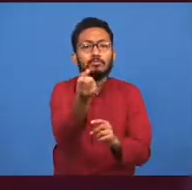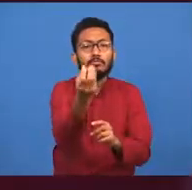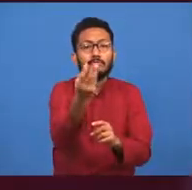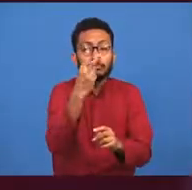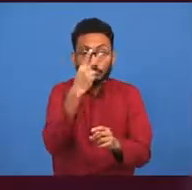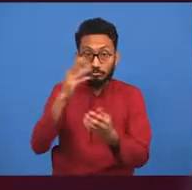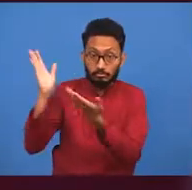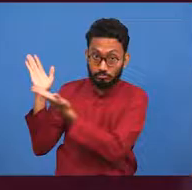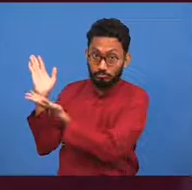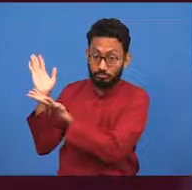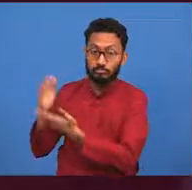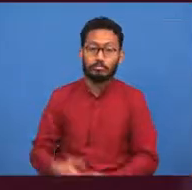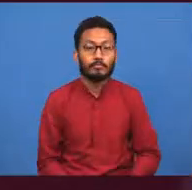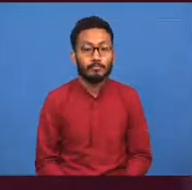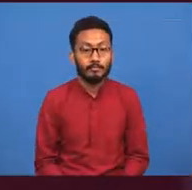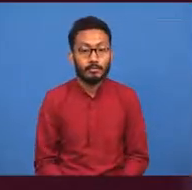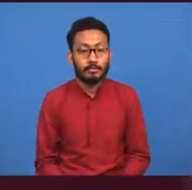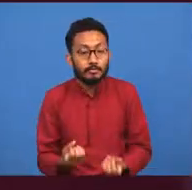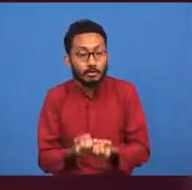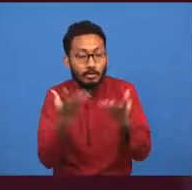Okey. Iaitu sebanyak